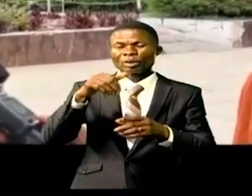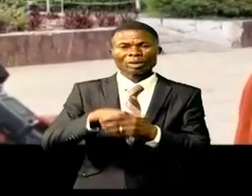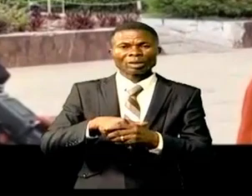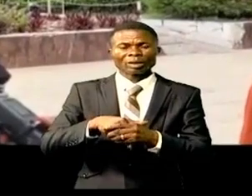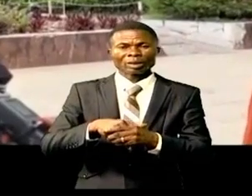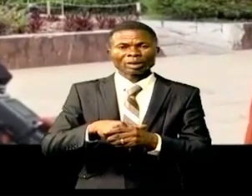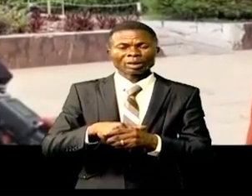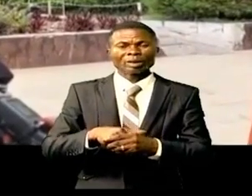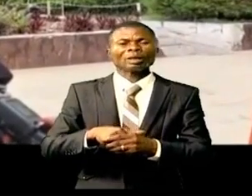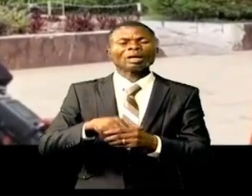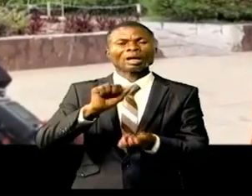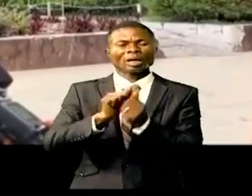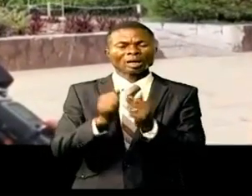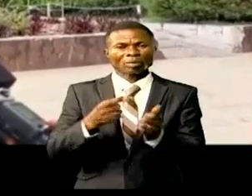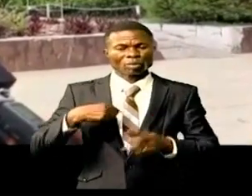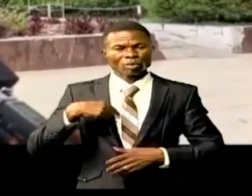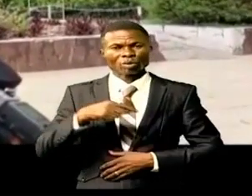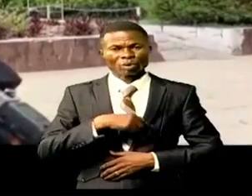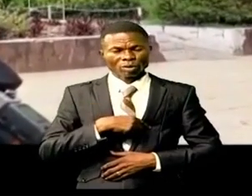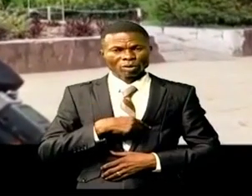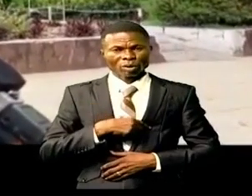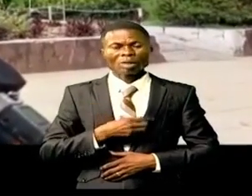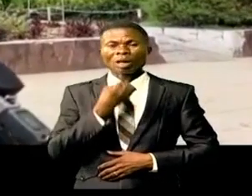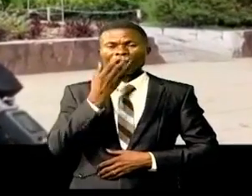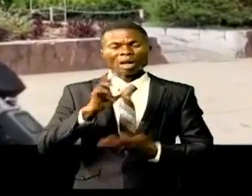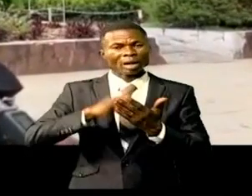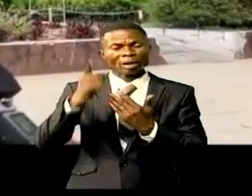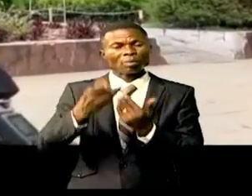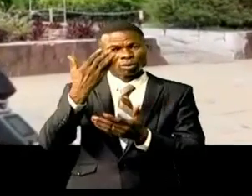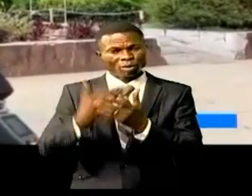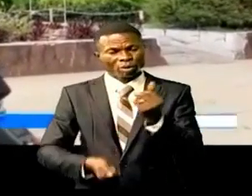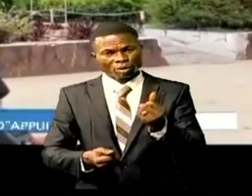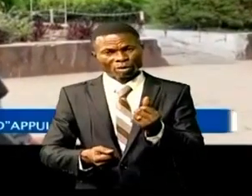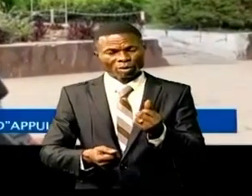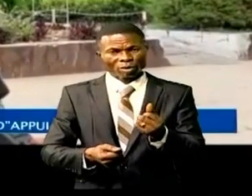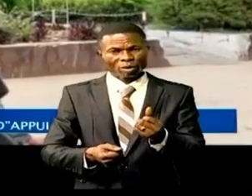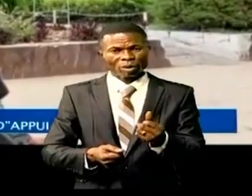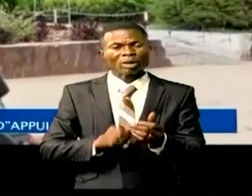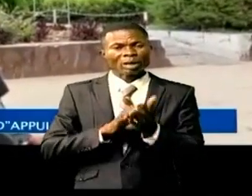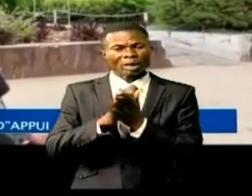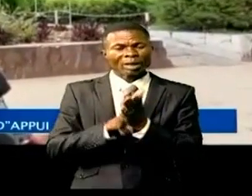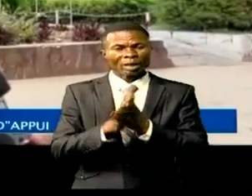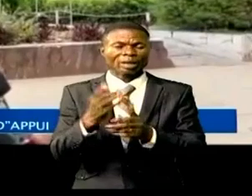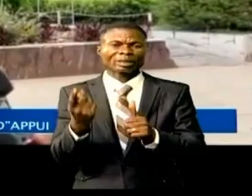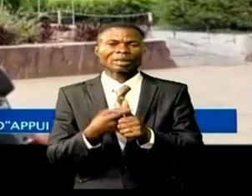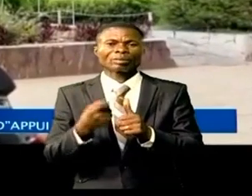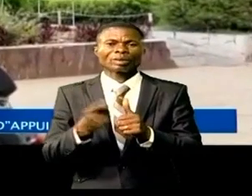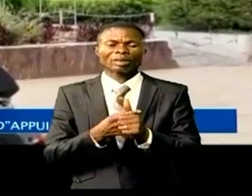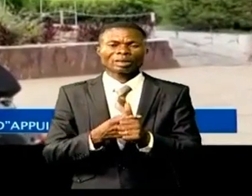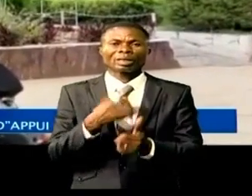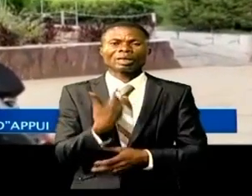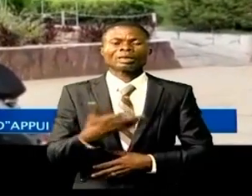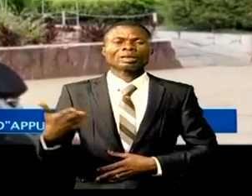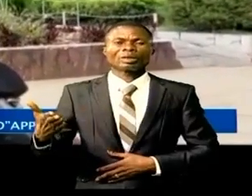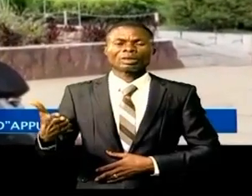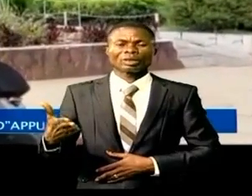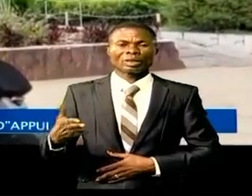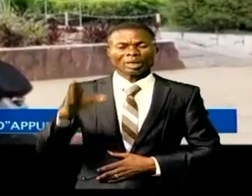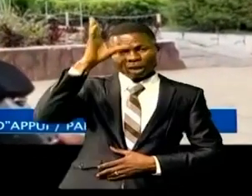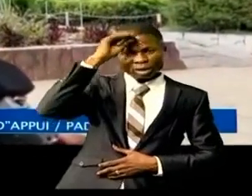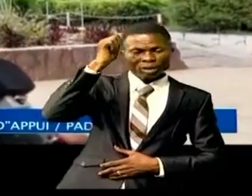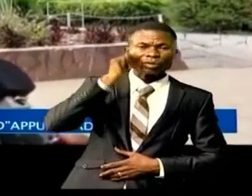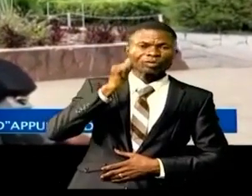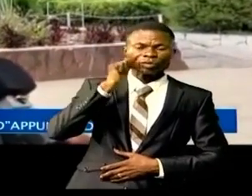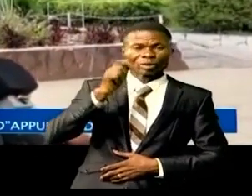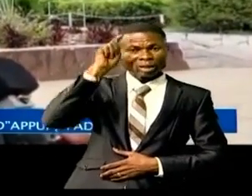pour le projet, quand on monte des programmes, on doit prendre en compte cet aspect genre. Le